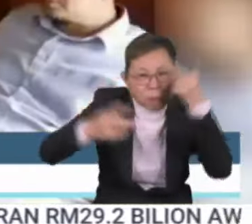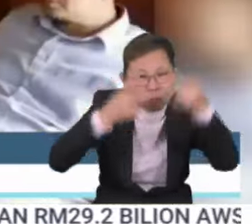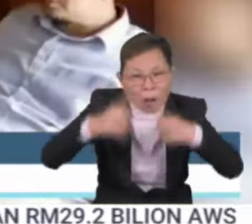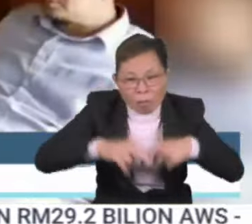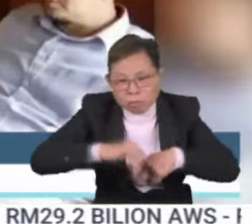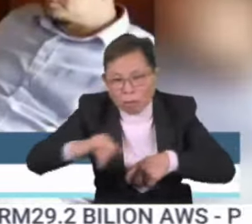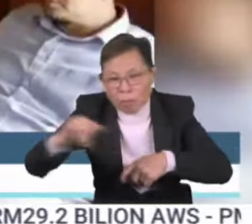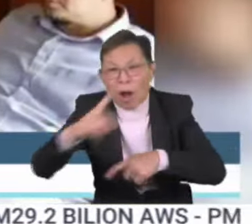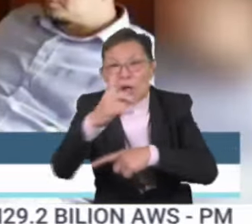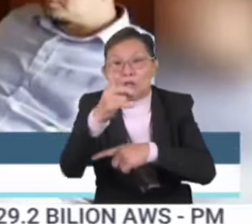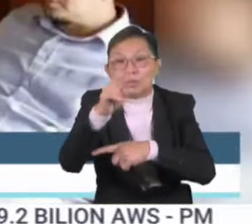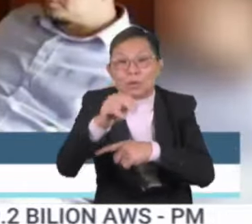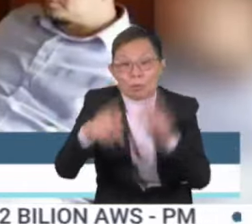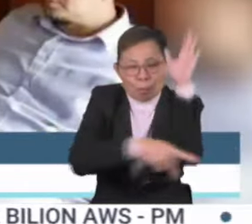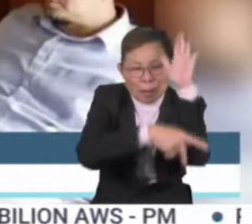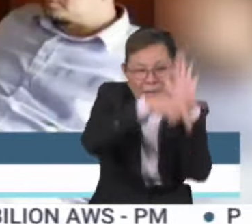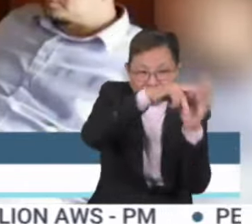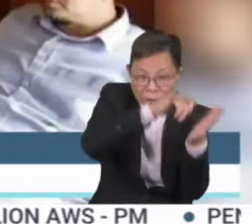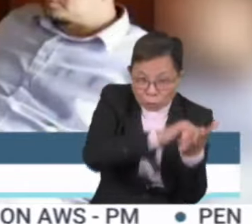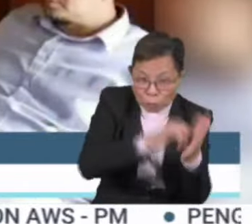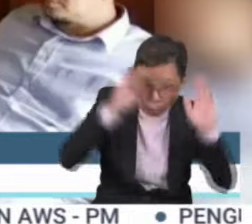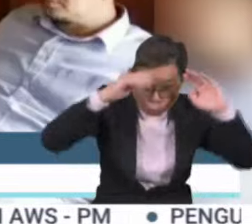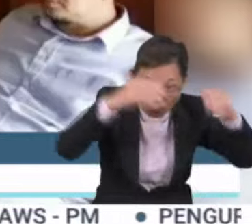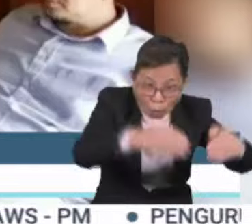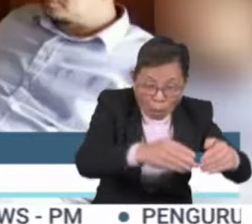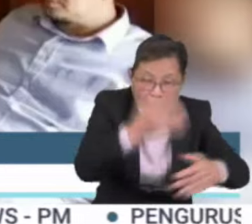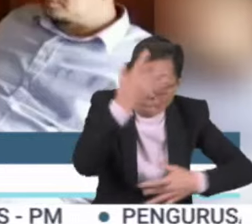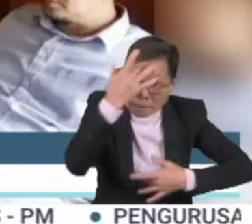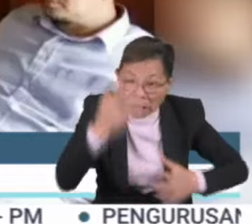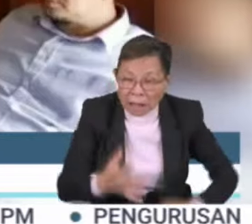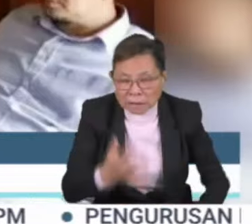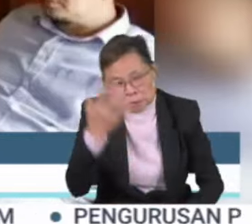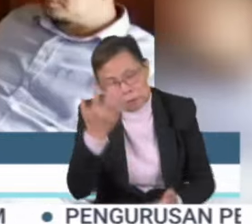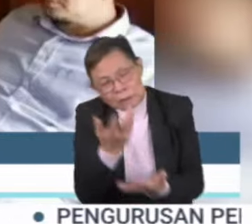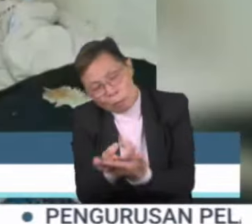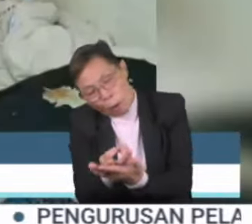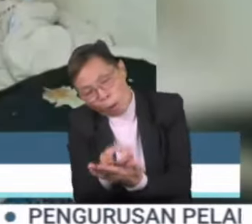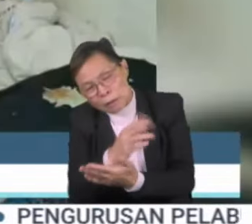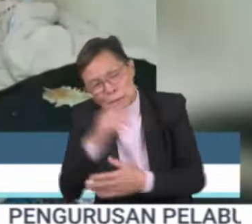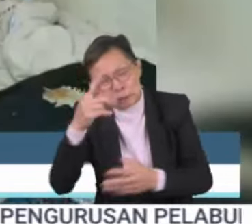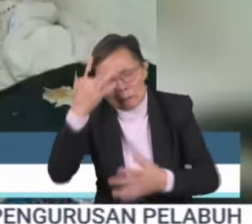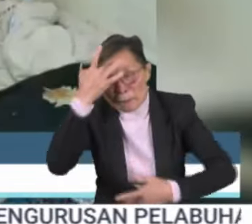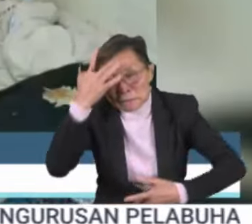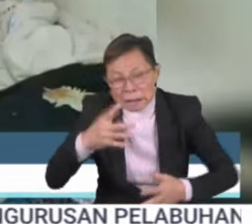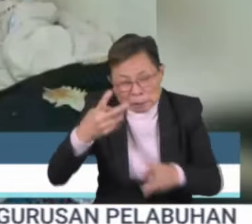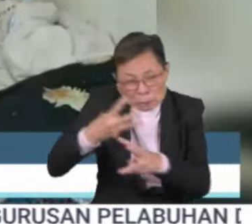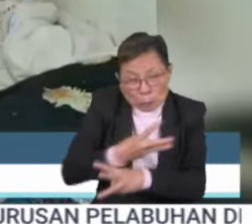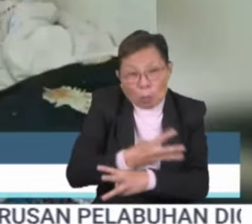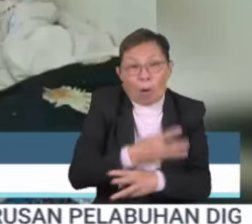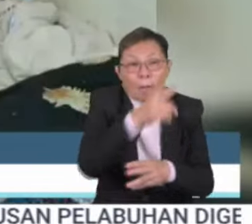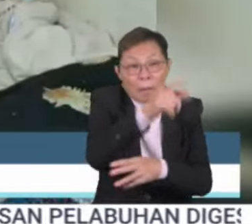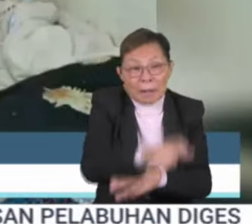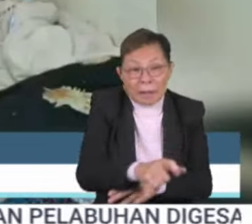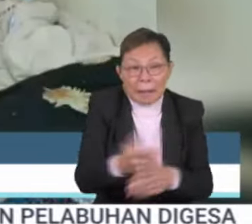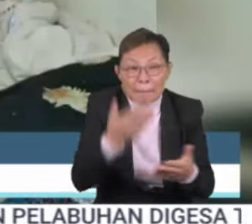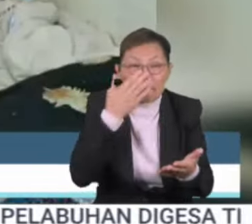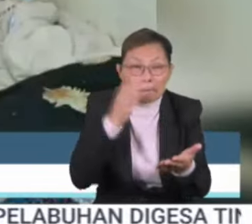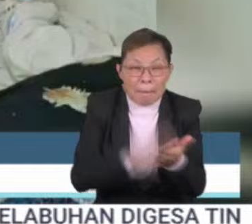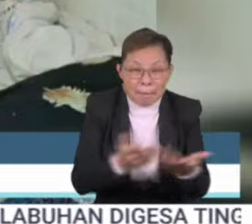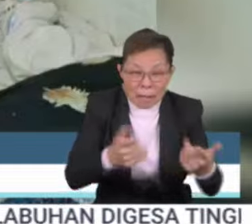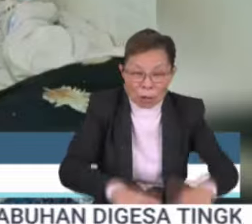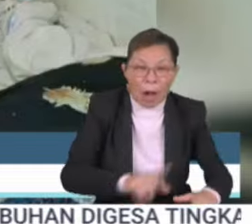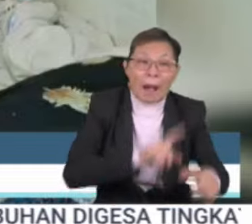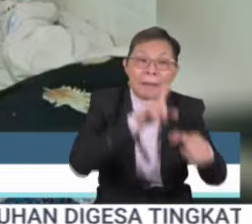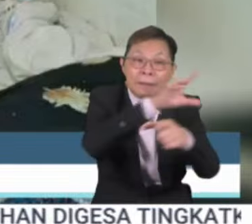di Parlimen berkenaan. Tumpuan diberi terhadap pesakit terlantar dan kronik, mereka yang ditimpa bencana serta